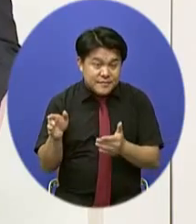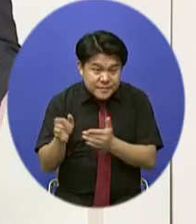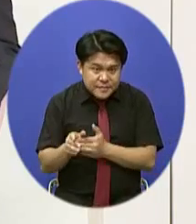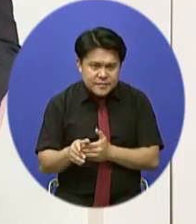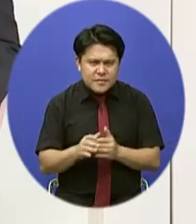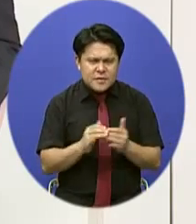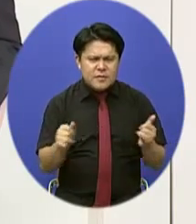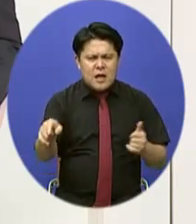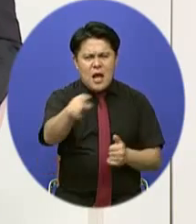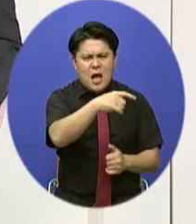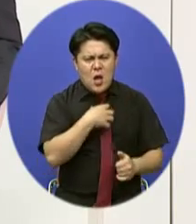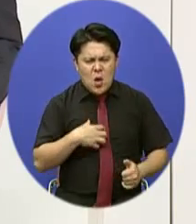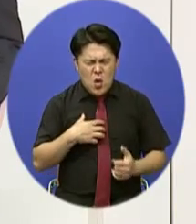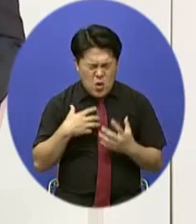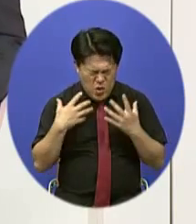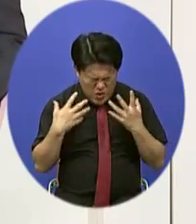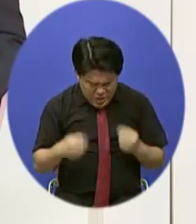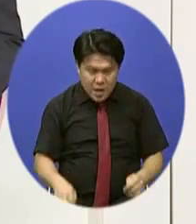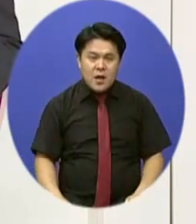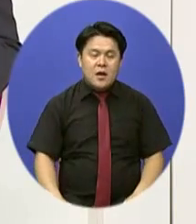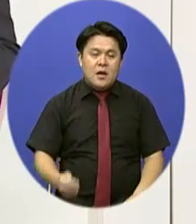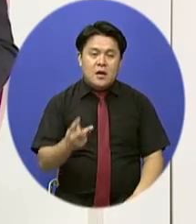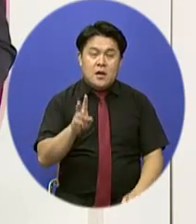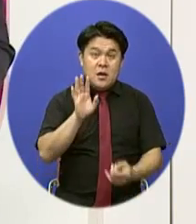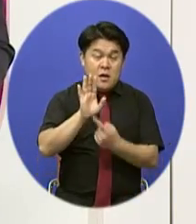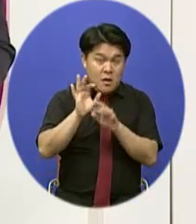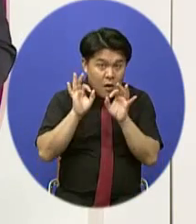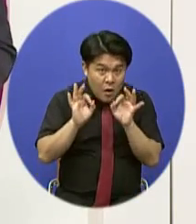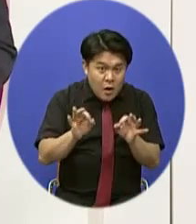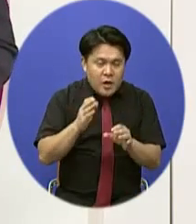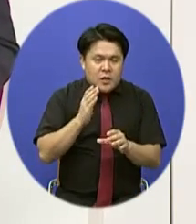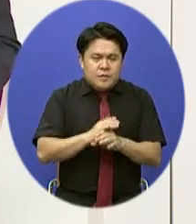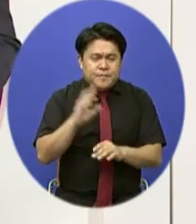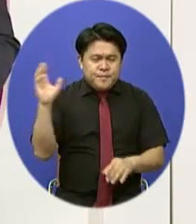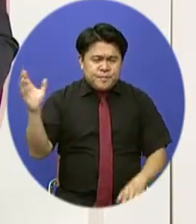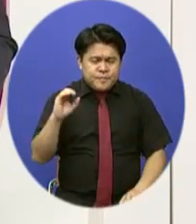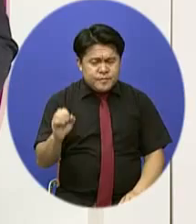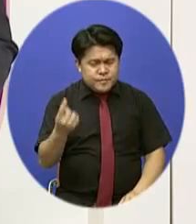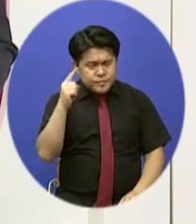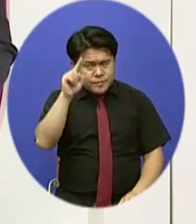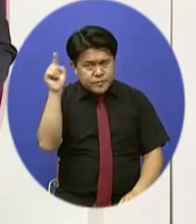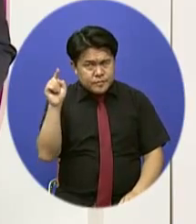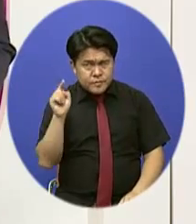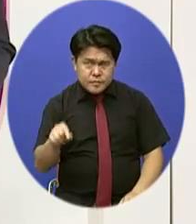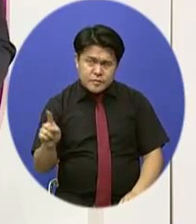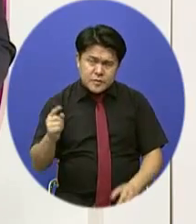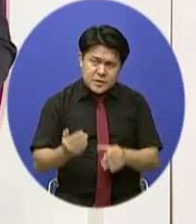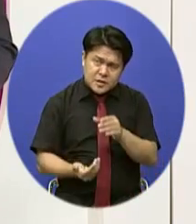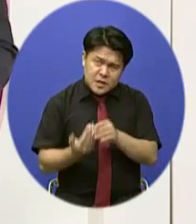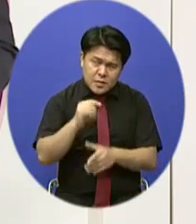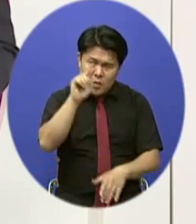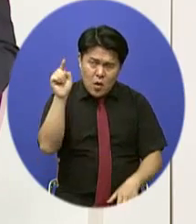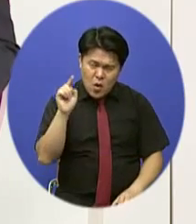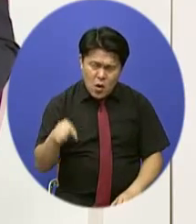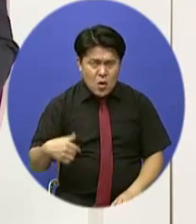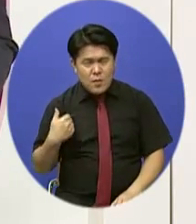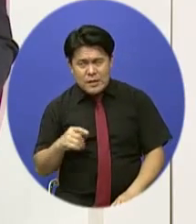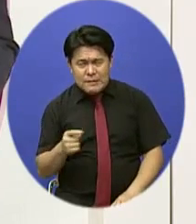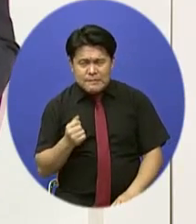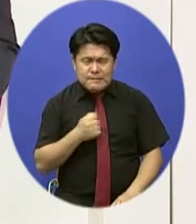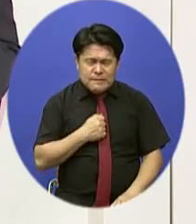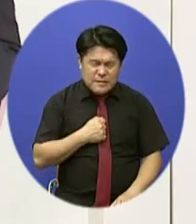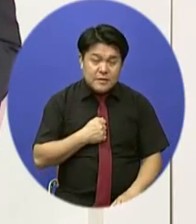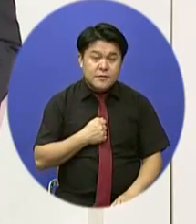많은 분들이 걱정되셔서 문자도 주셨는데 방송을 보시다가 태풍 때문에 못 나왔나, 사고가 있어 못 나왔나. 근데 이제